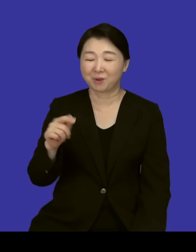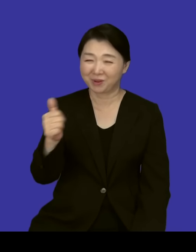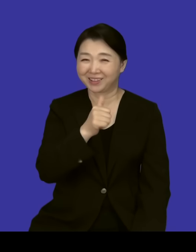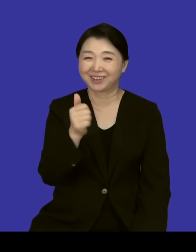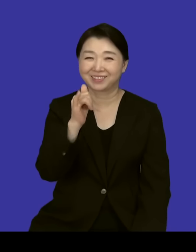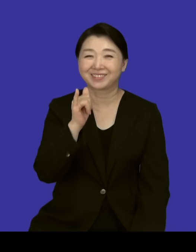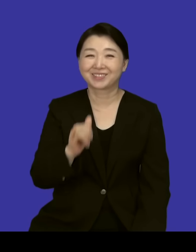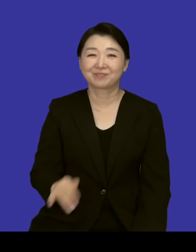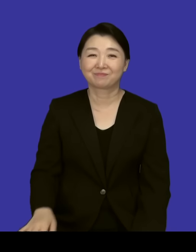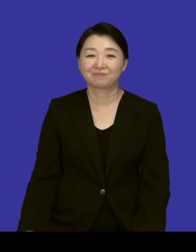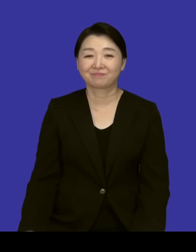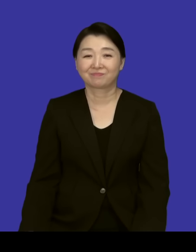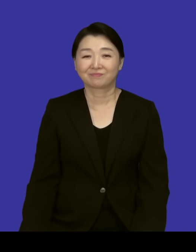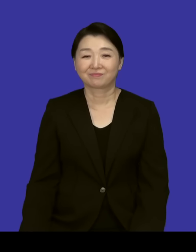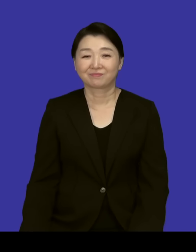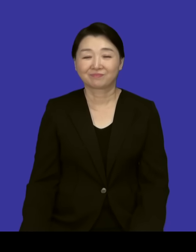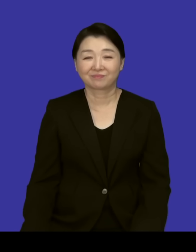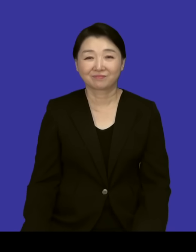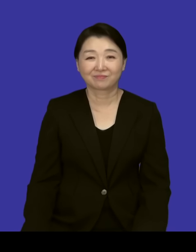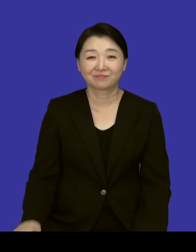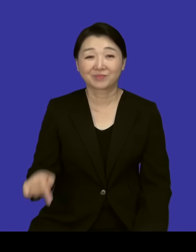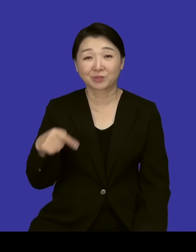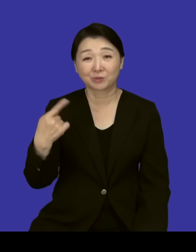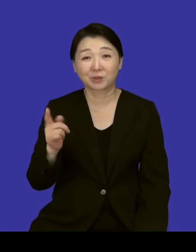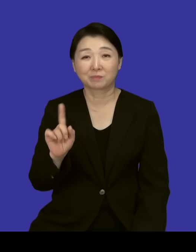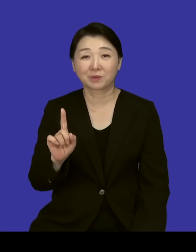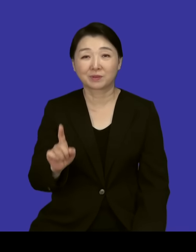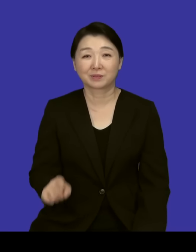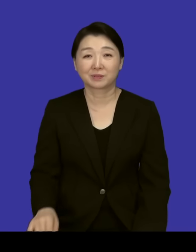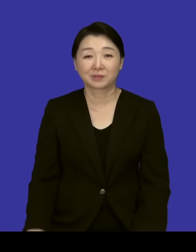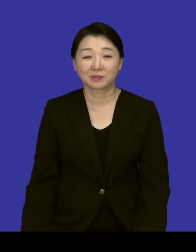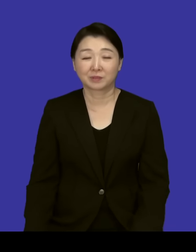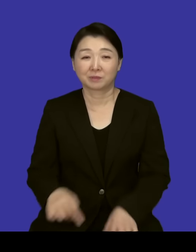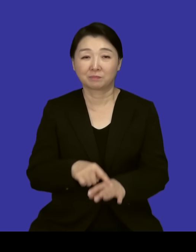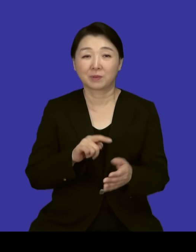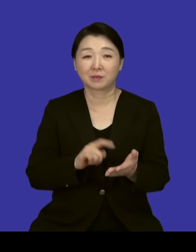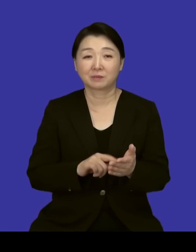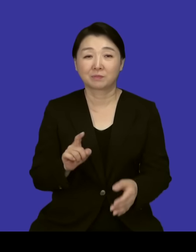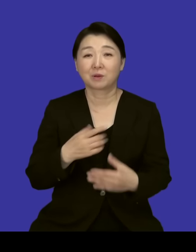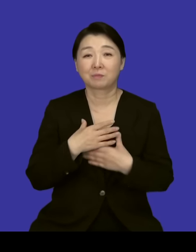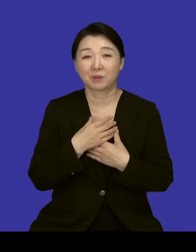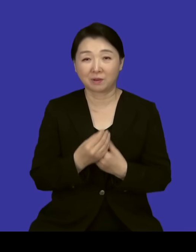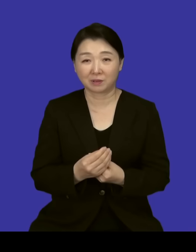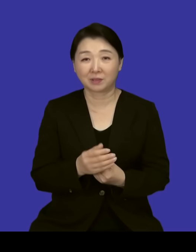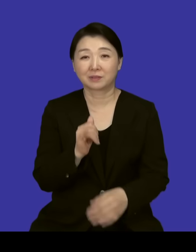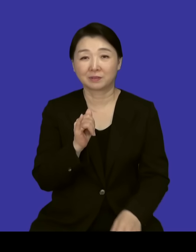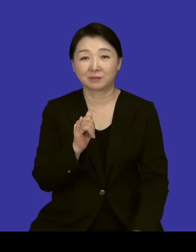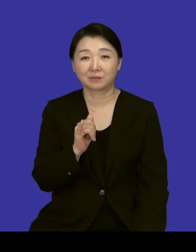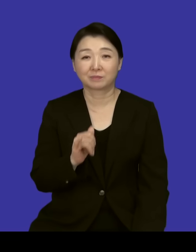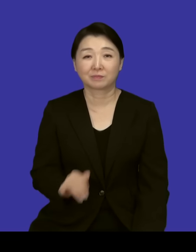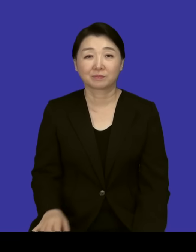네. 그러고 나서는 요즘은 마음이 굉장히 이제 편안해진 게